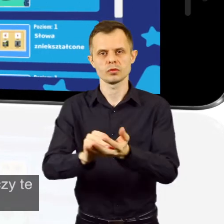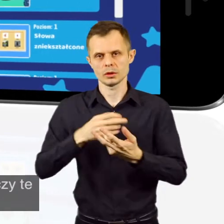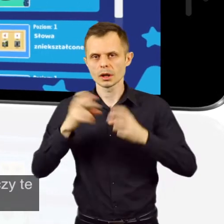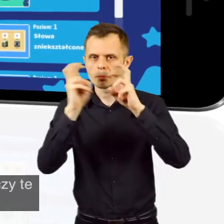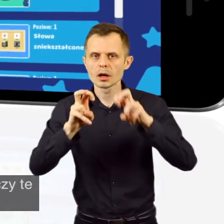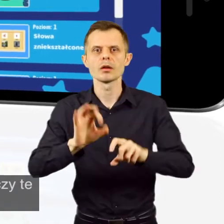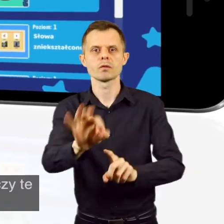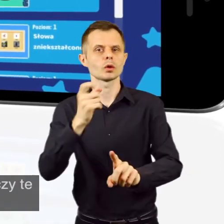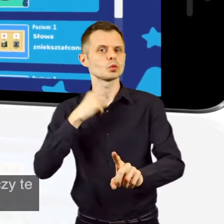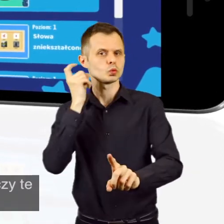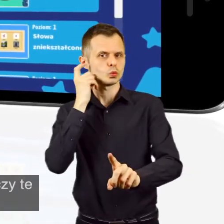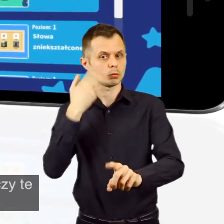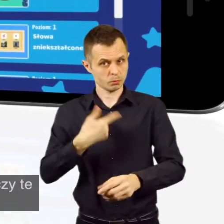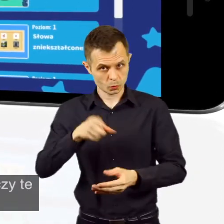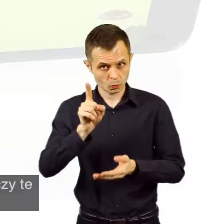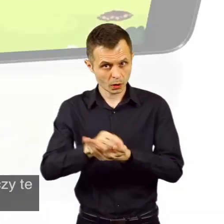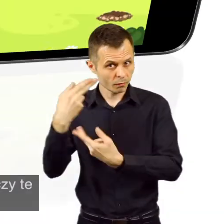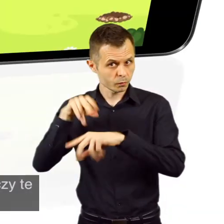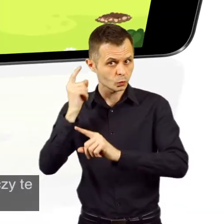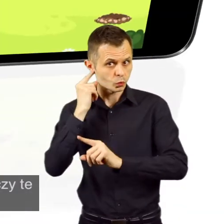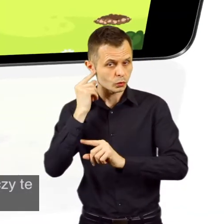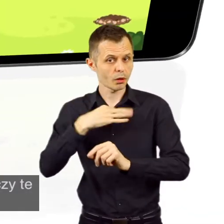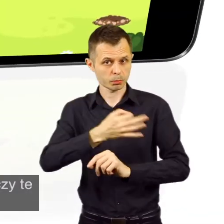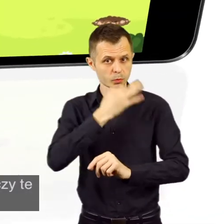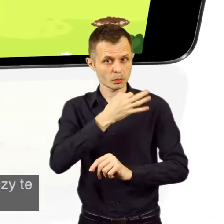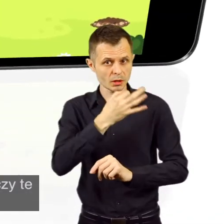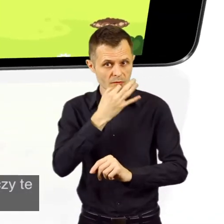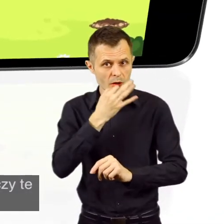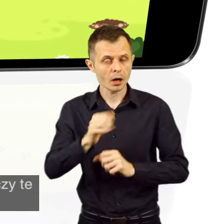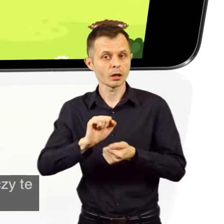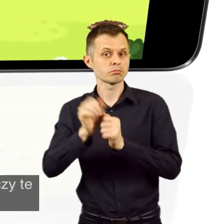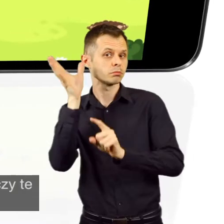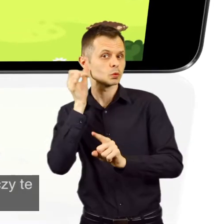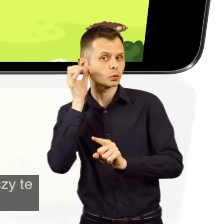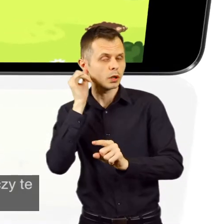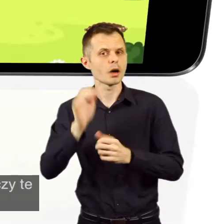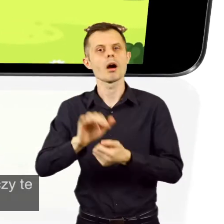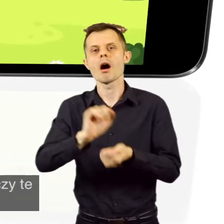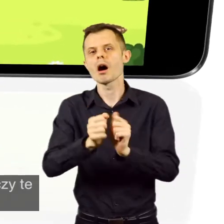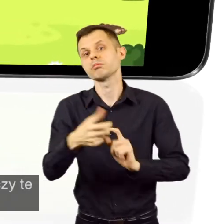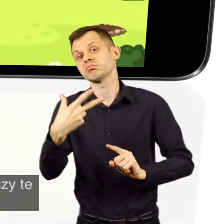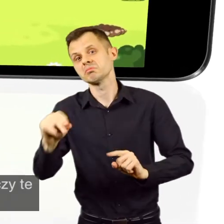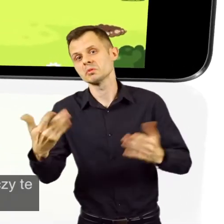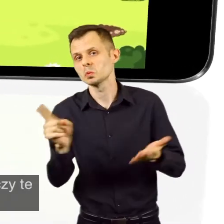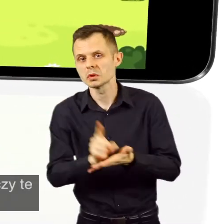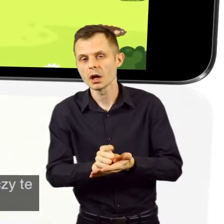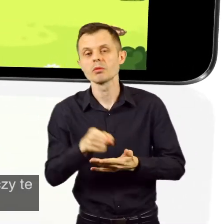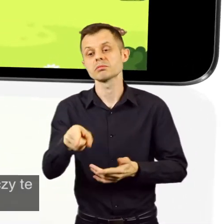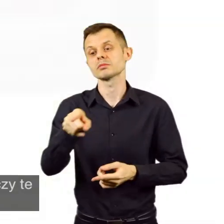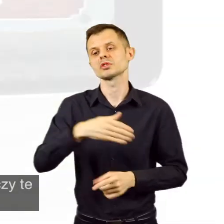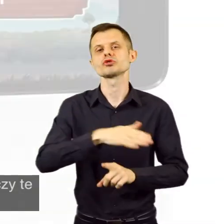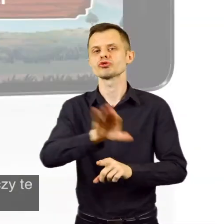czy uzyskaliśmy właściwy postęp w przetwarzaniu centralnym, czy też nie i czy te